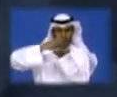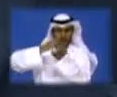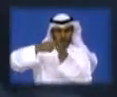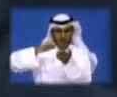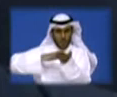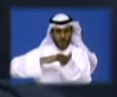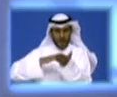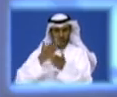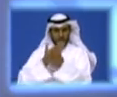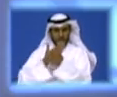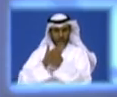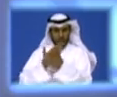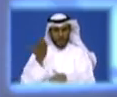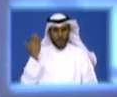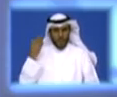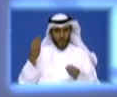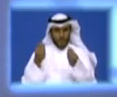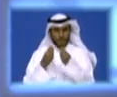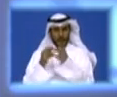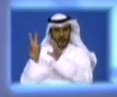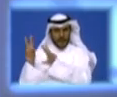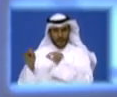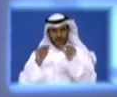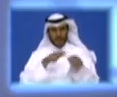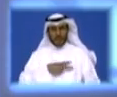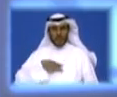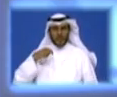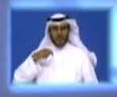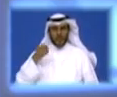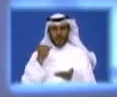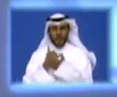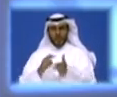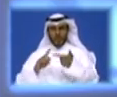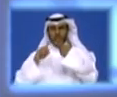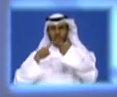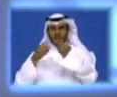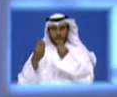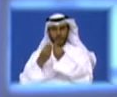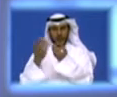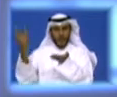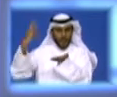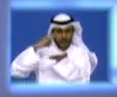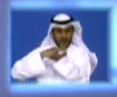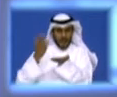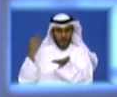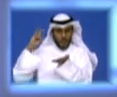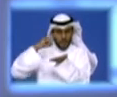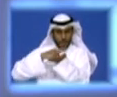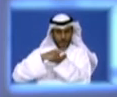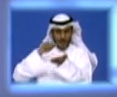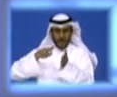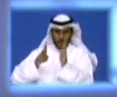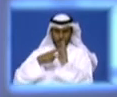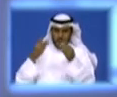تأتي فقط بعد أيام من زيارة مماثلة لرئيس مجلس النواب العراقي سليم الجبوري، كما أنها تأتي